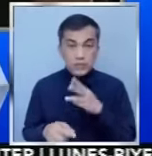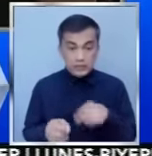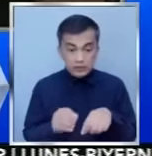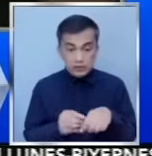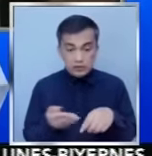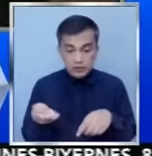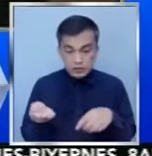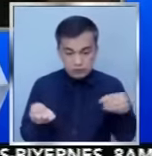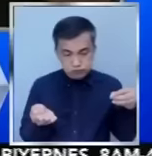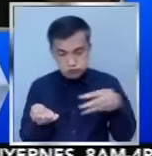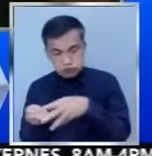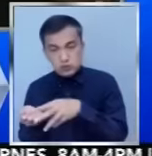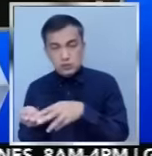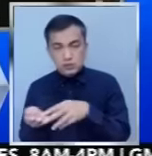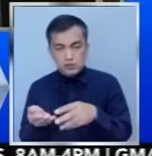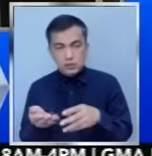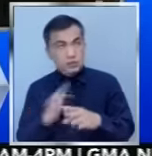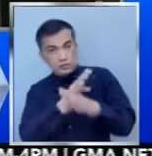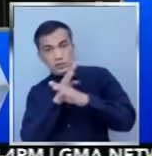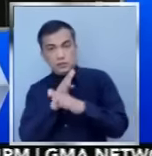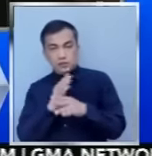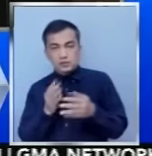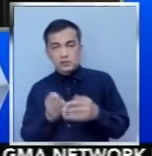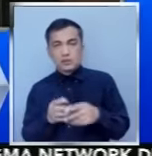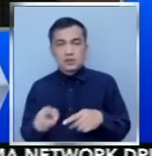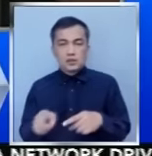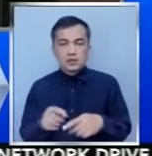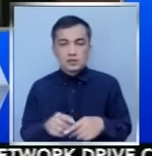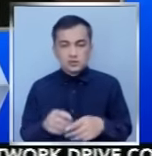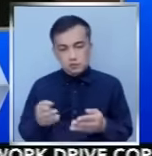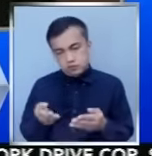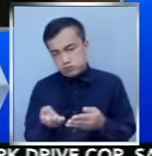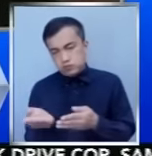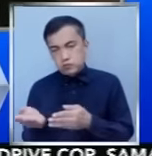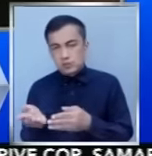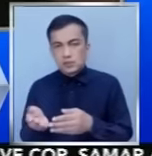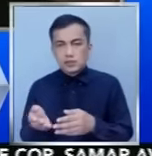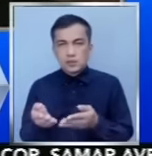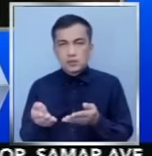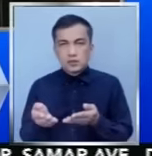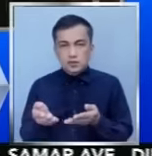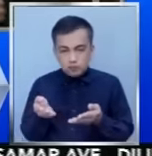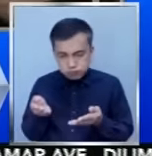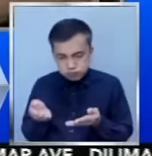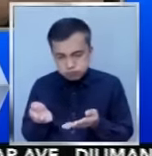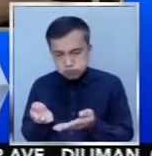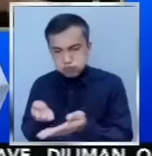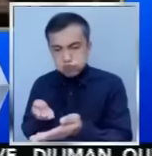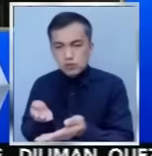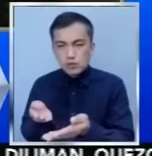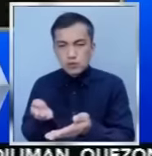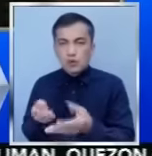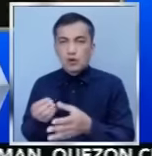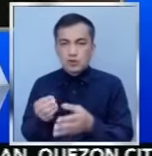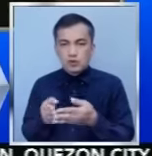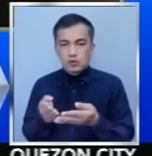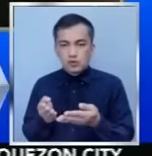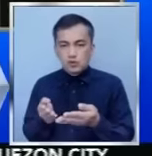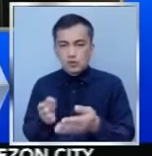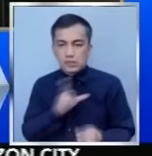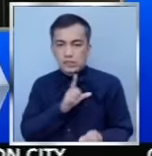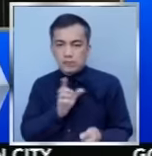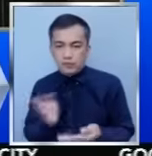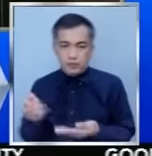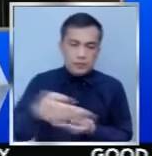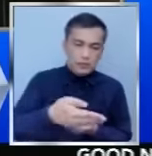umiiwas sila umiiwas sila na Sana'y kung minsan binabagalan nila yung pagtakbo ng barko kund man kumakaliwa sila o kumakanan